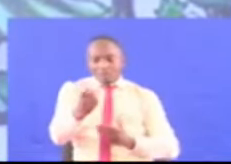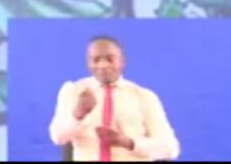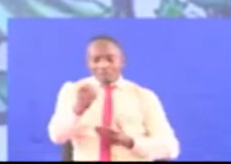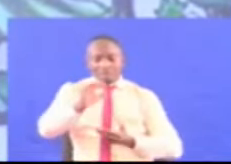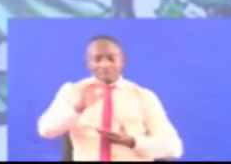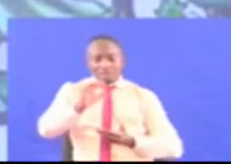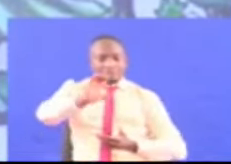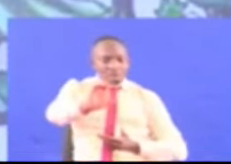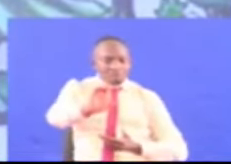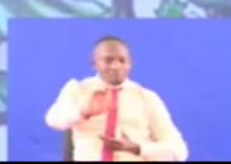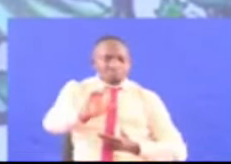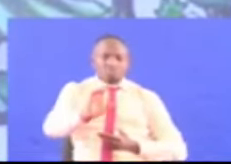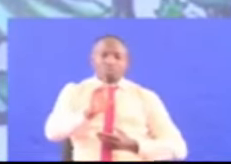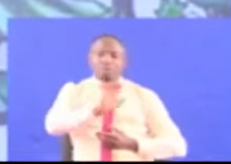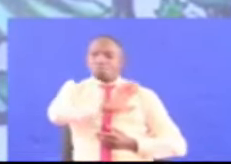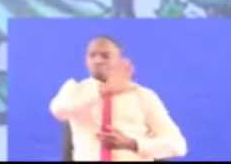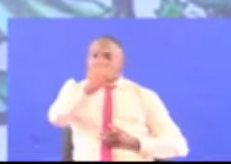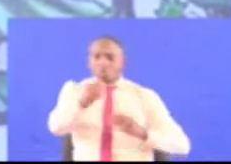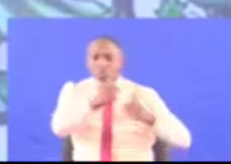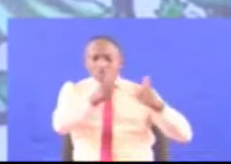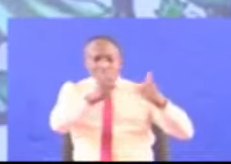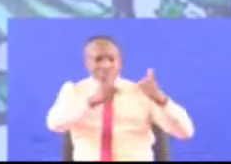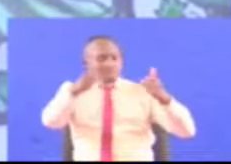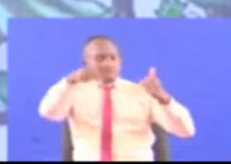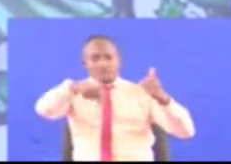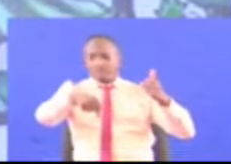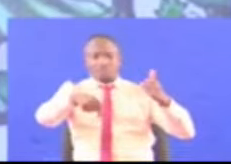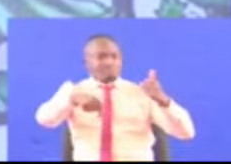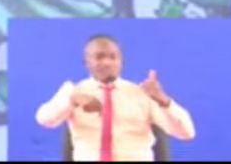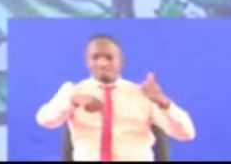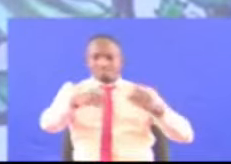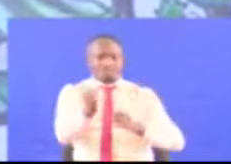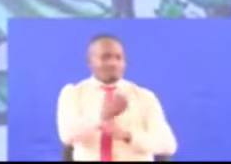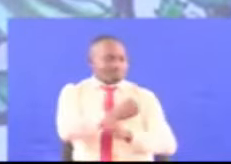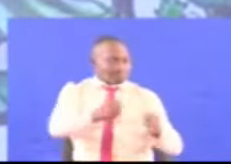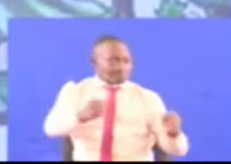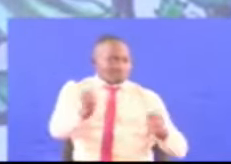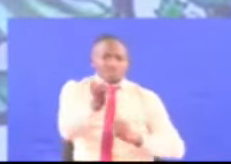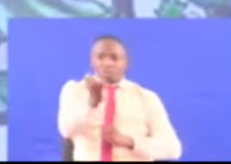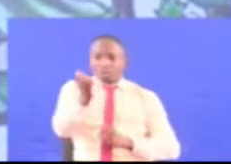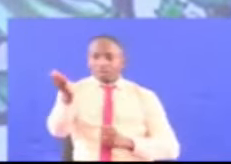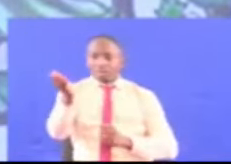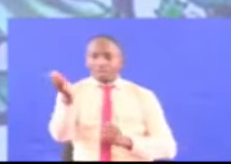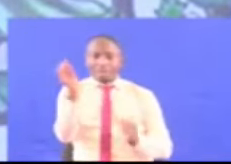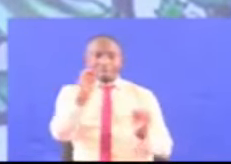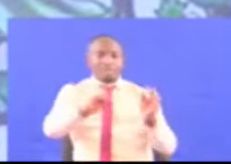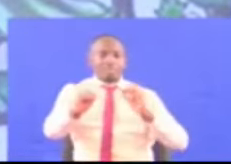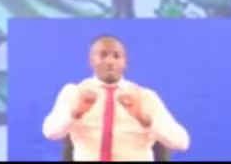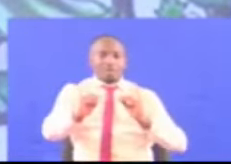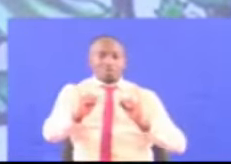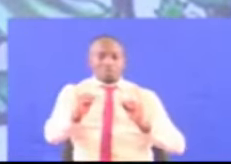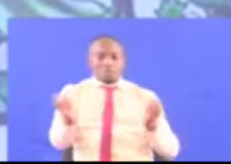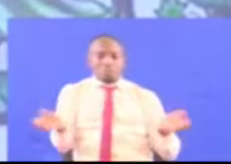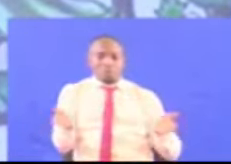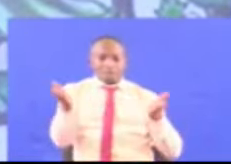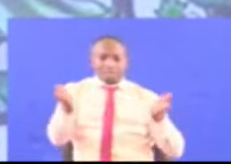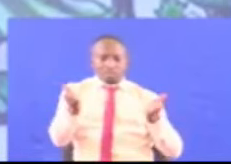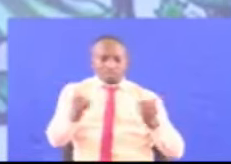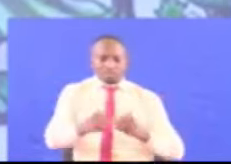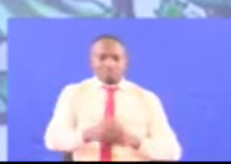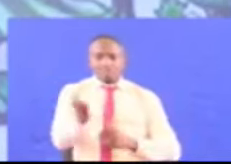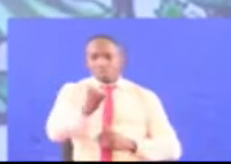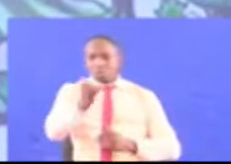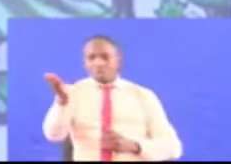kifedha. Sitaweza kuwataja wote siku ya leo. Na wengine wametoa michango kwa kututia moyo wakati